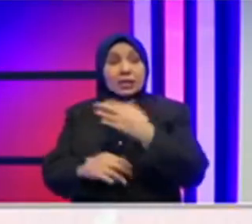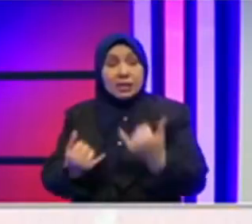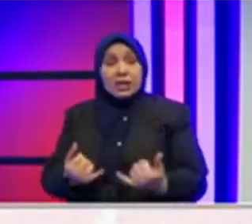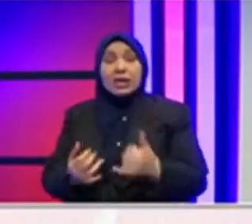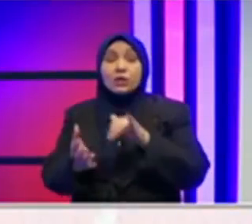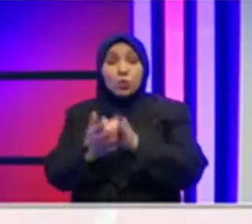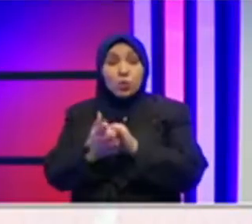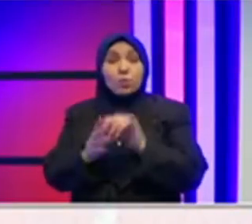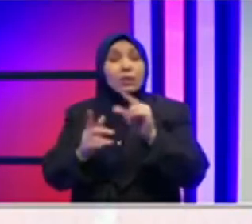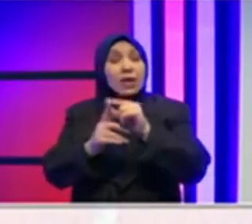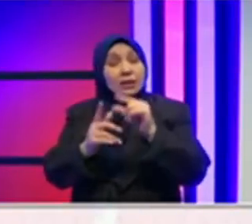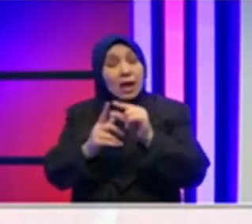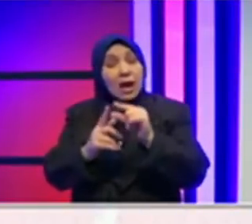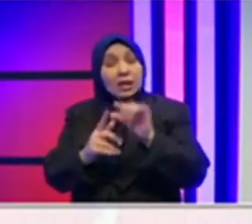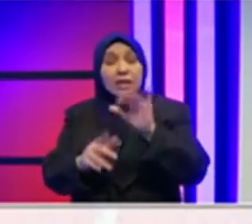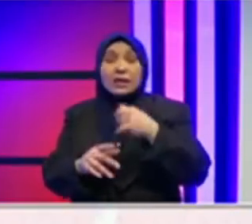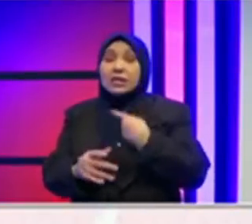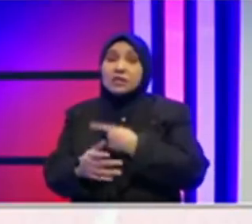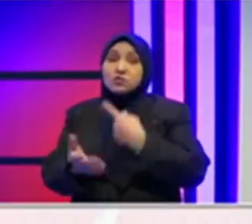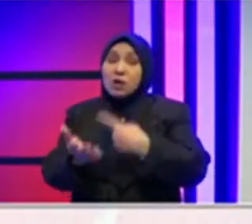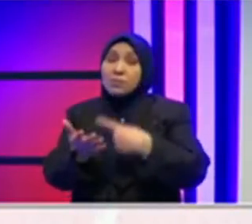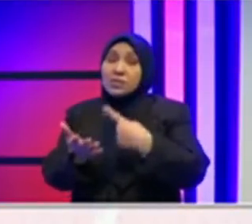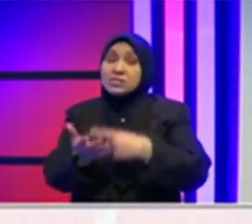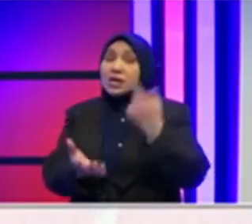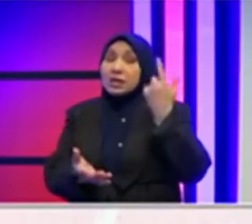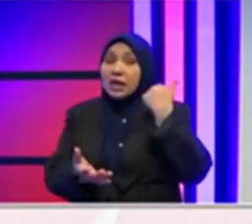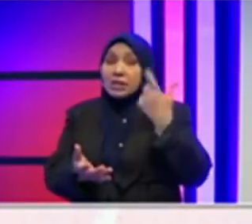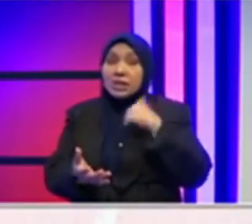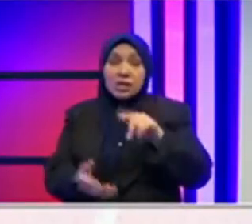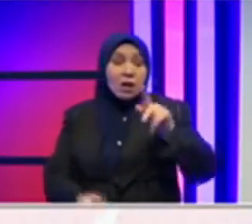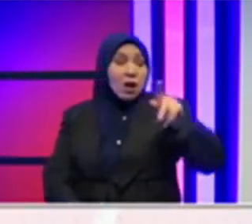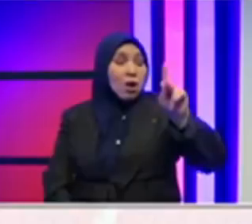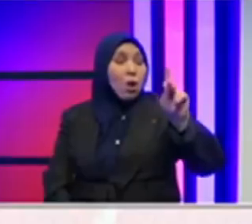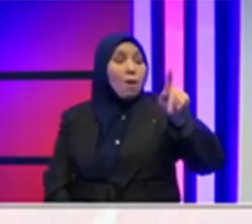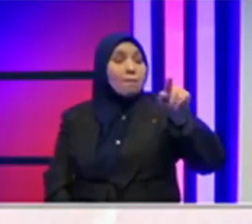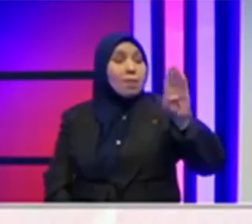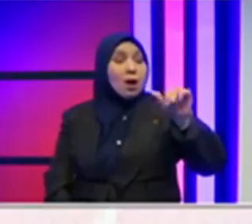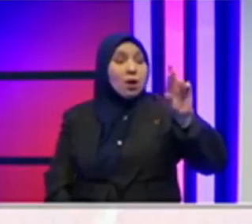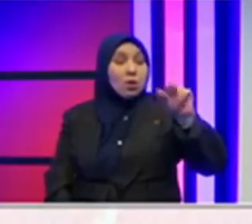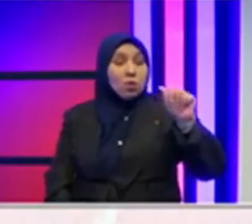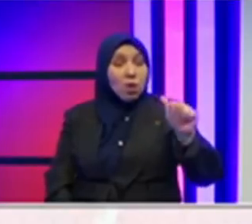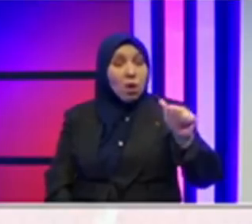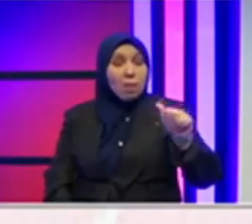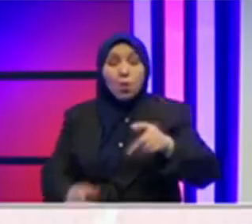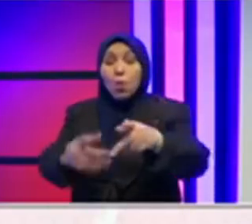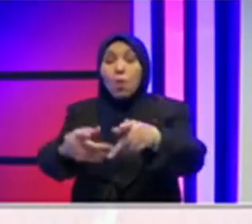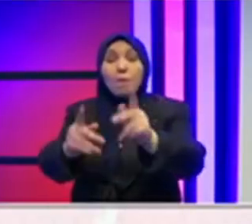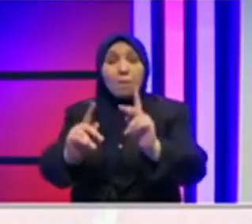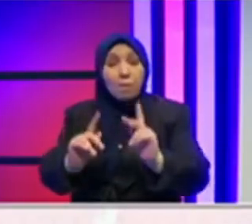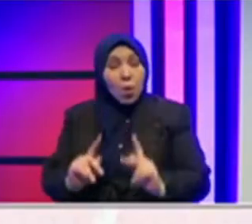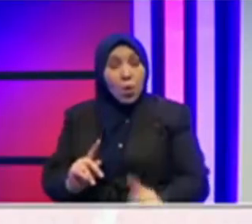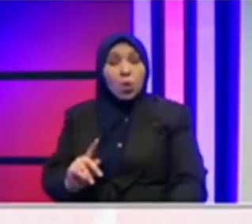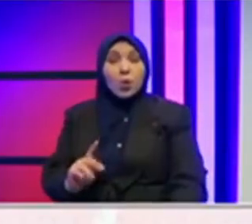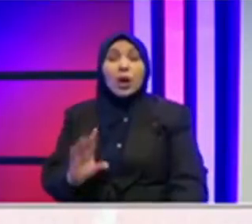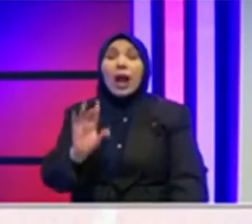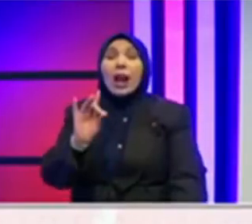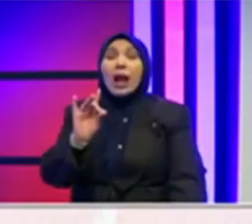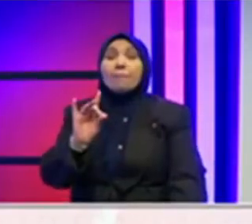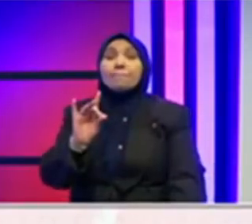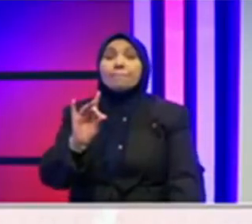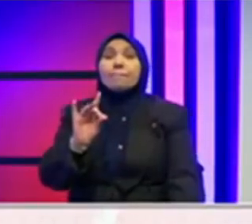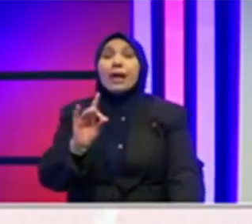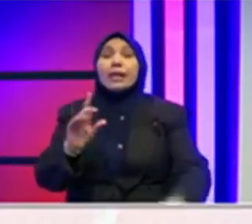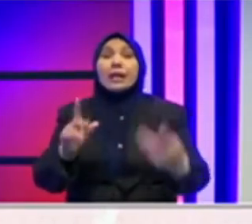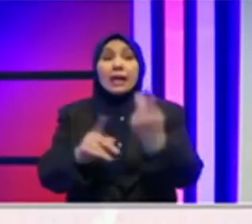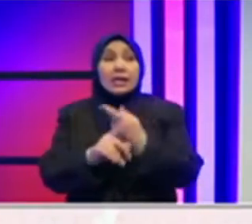iaitu perkataan yang kita sudah bincang sebentar tadi, qabara, iaitu menguburkan, kubur. 8 kali disebut di dalam